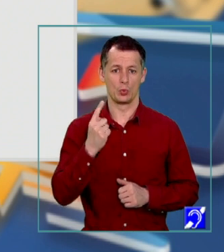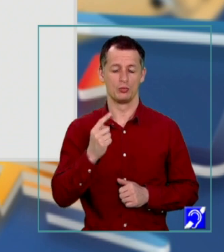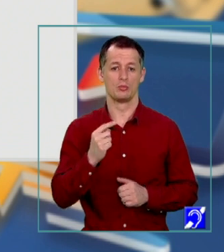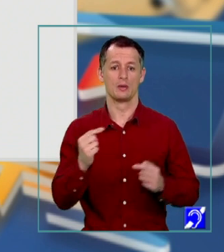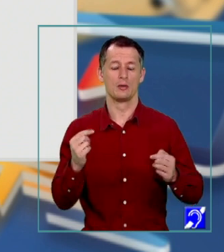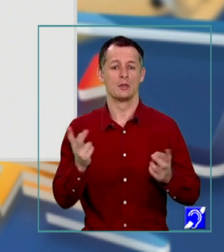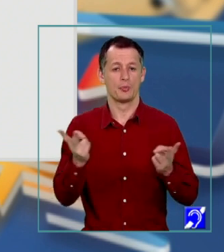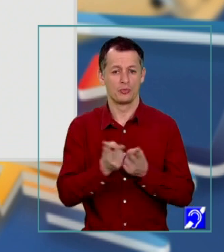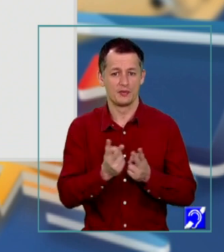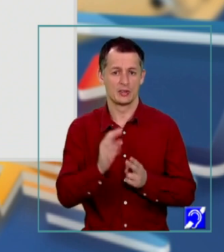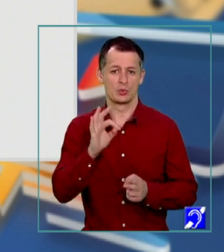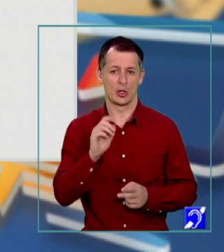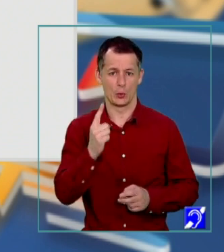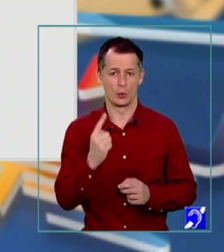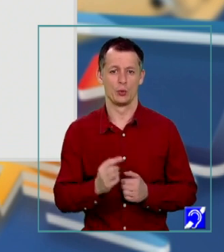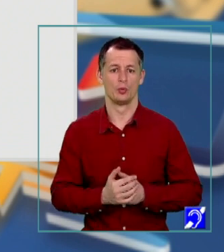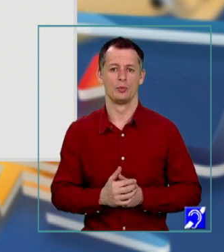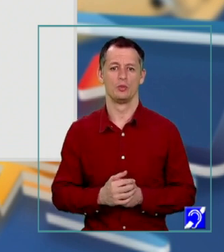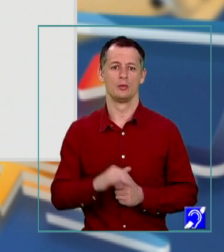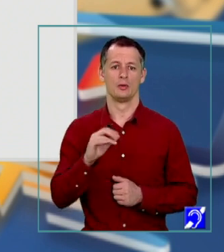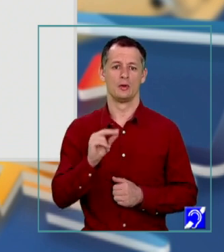P2 corespunde